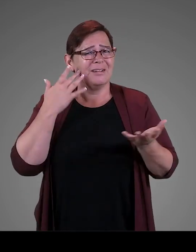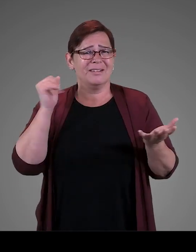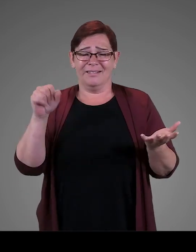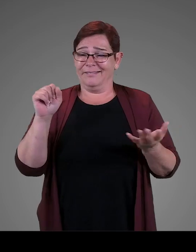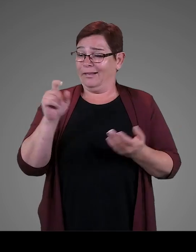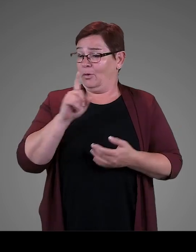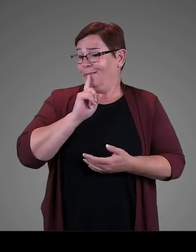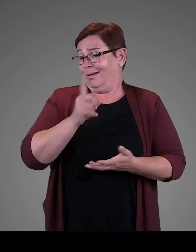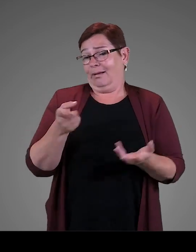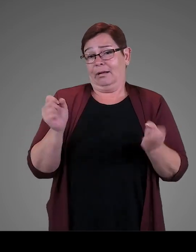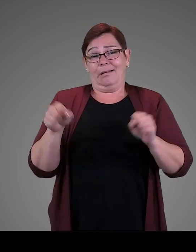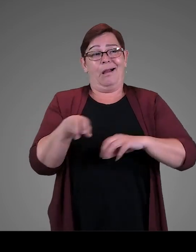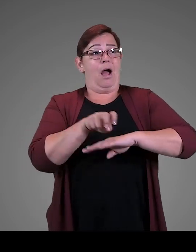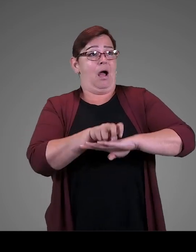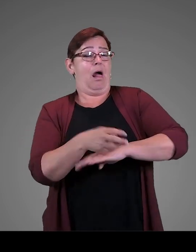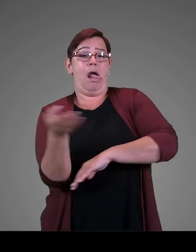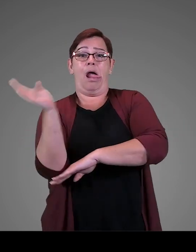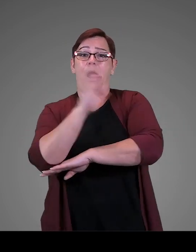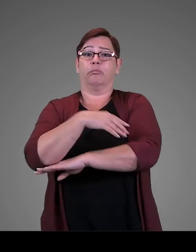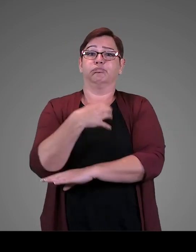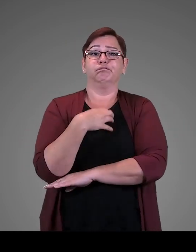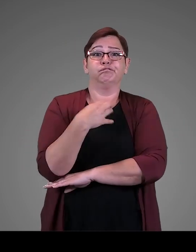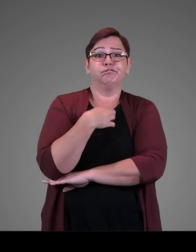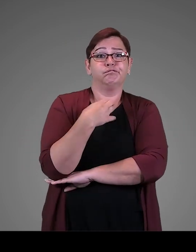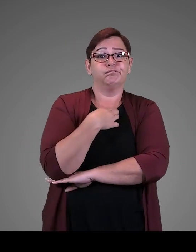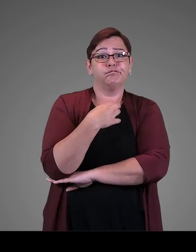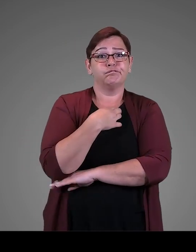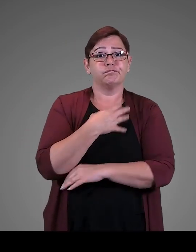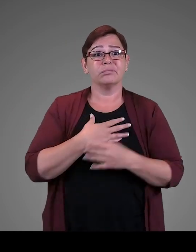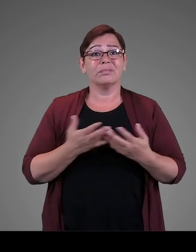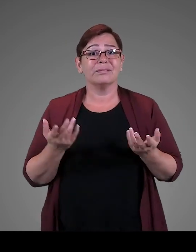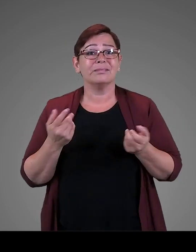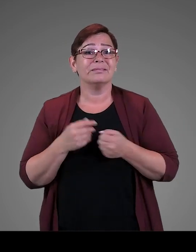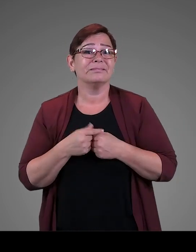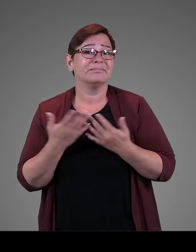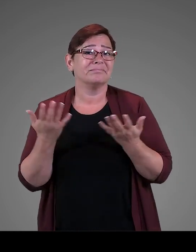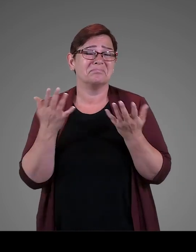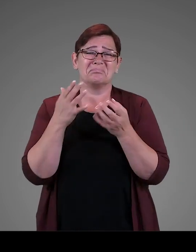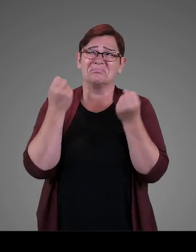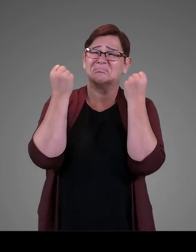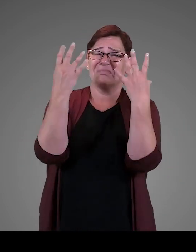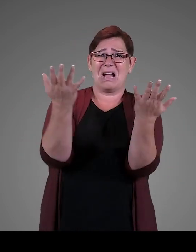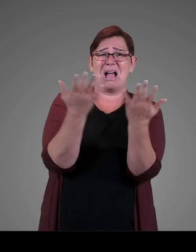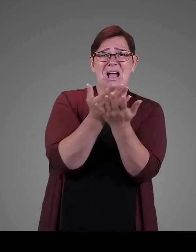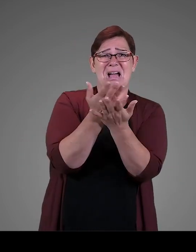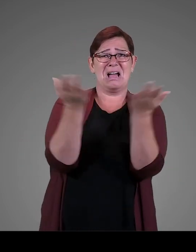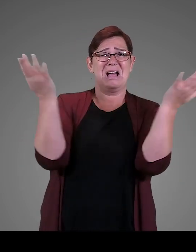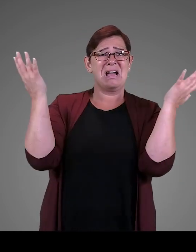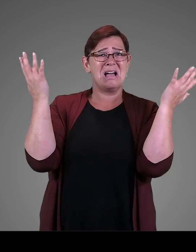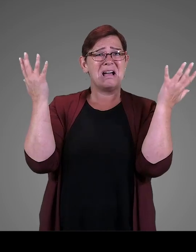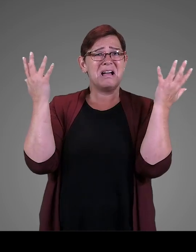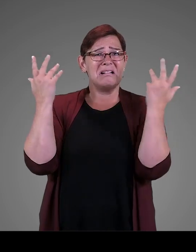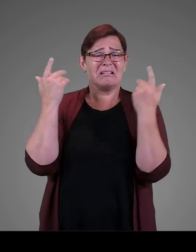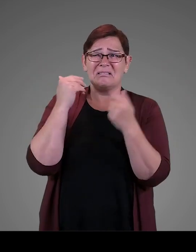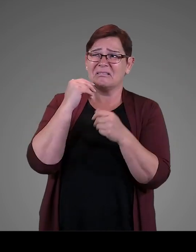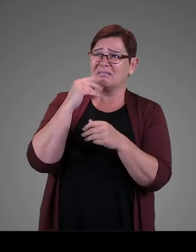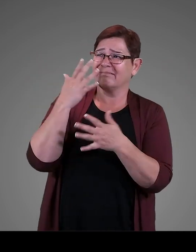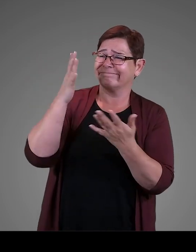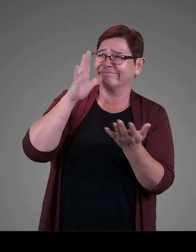le milieu plus large. Mais dans les centres, ça va. Comme on réussit à vivre nos